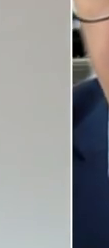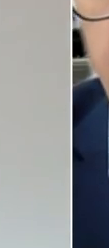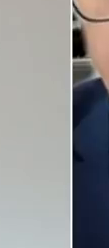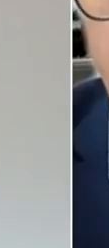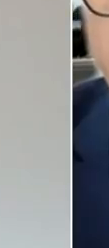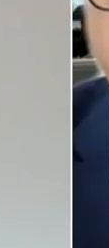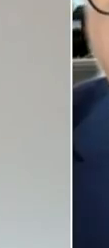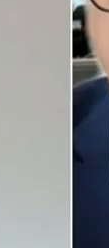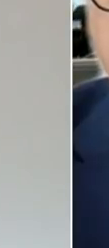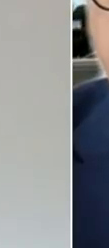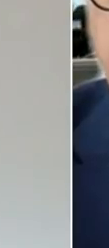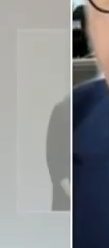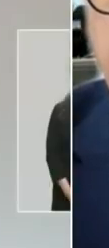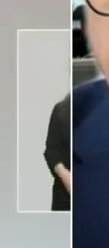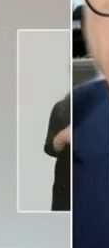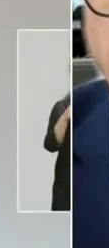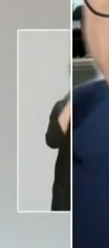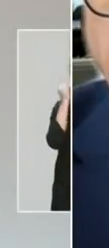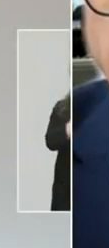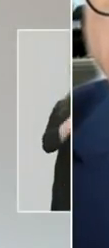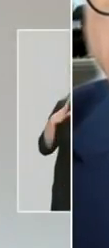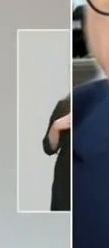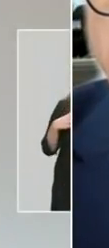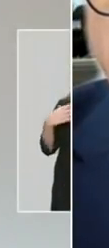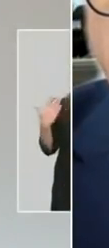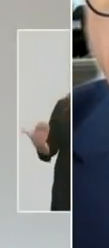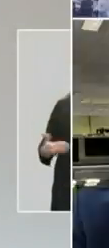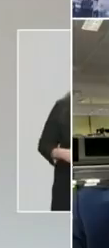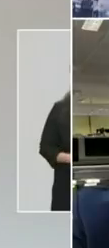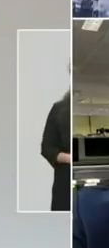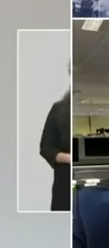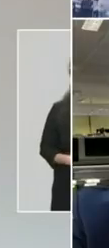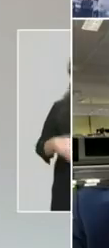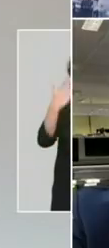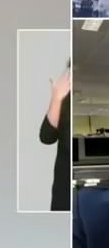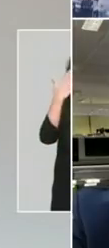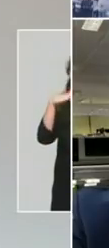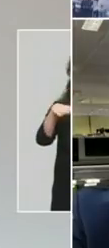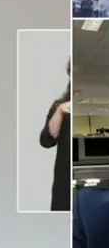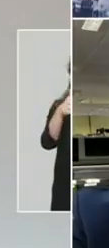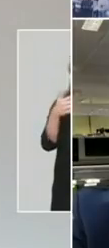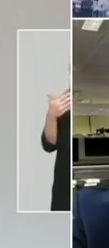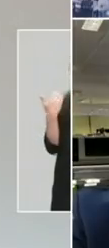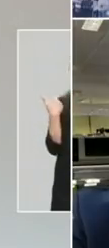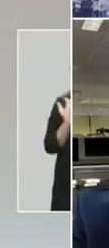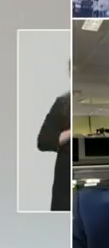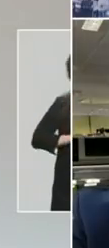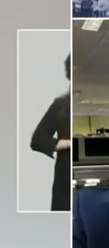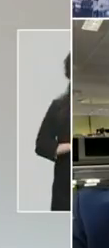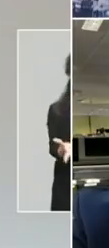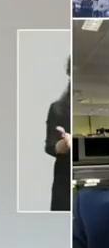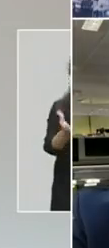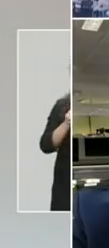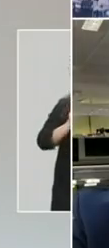les laboratoires pour vous faire vacciner. Alors, il y en a un, docteur Blanchecotte, qui regrette effectivement que les tests ne soient plus gratuits. C'est Jean-Luc